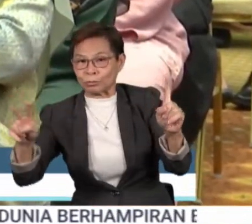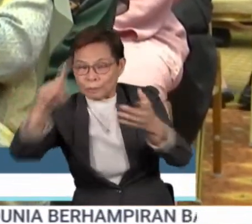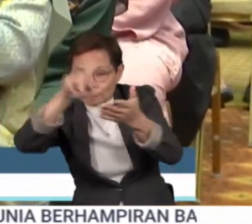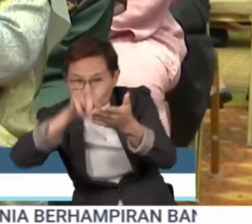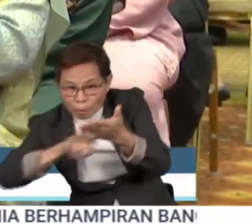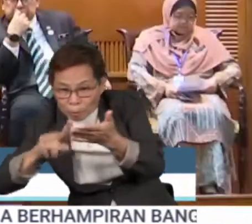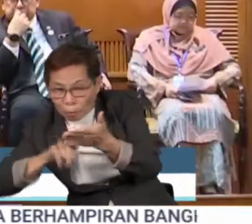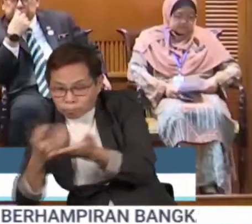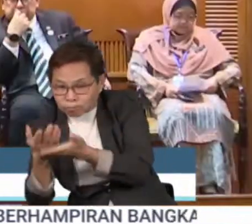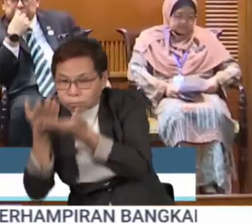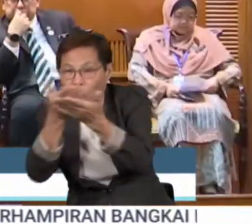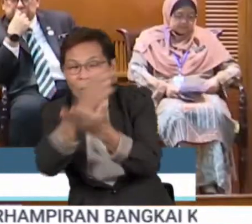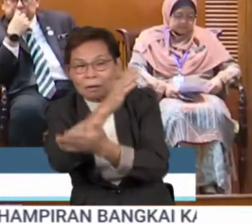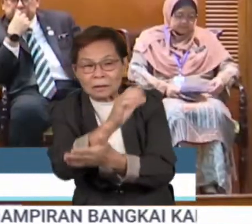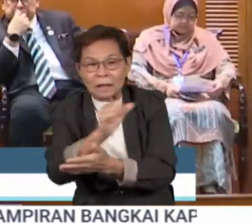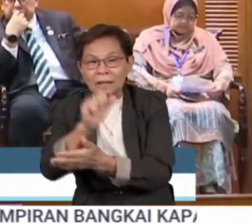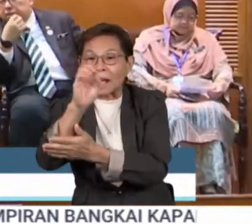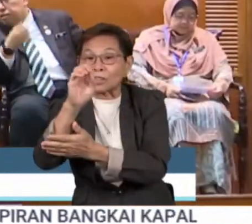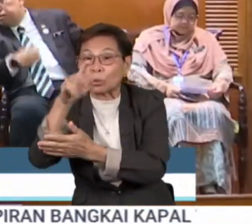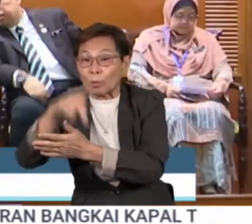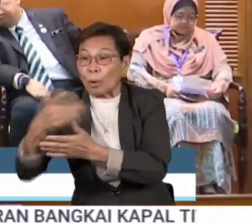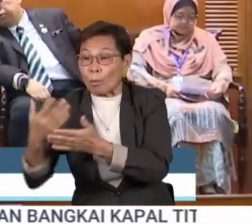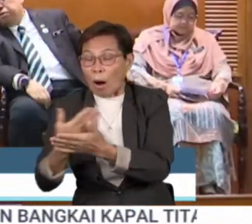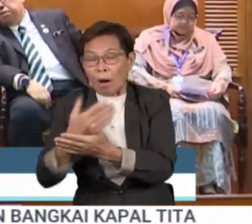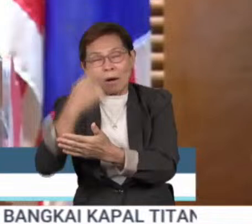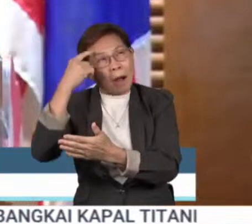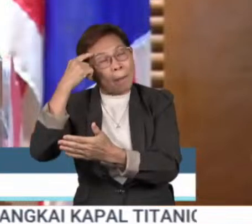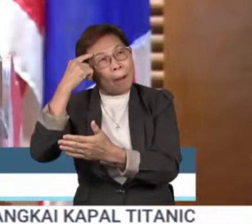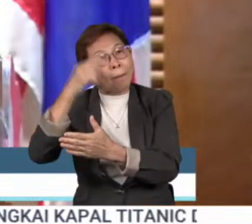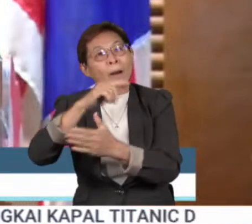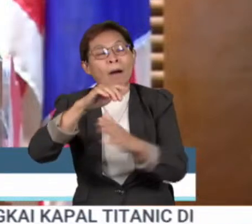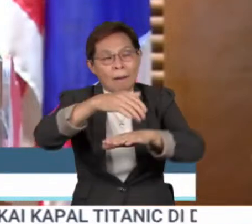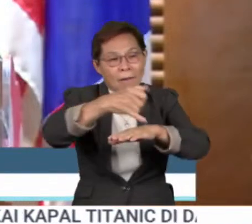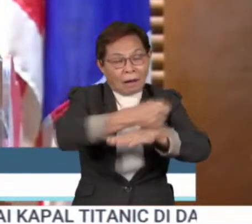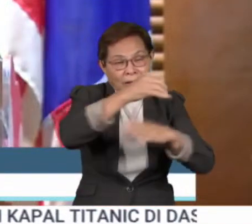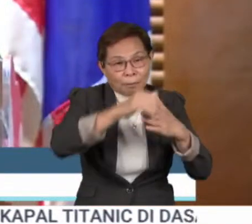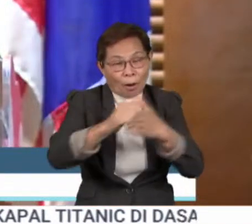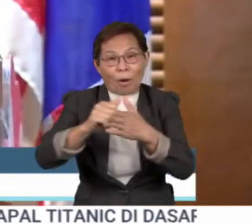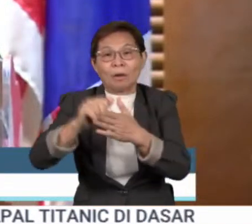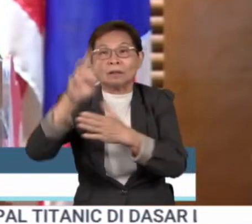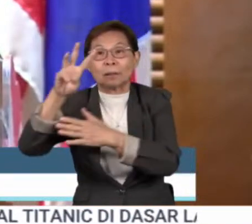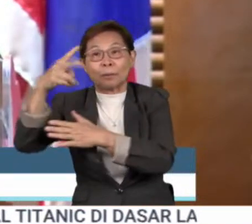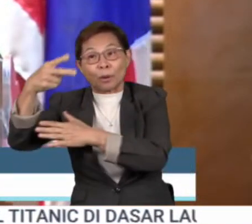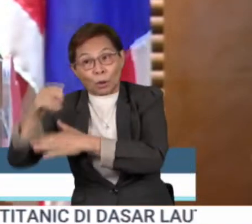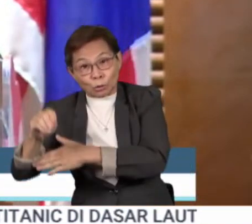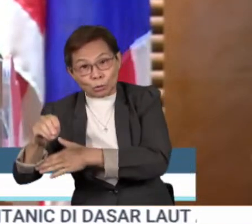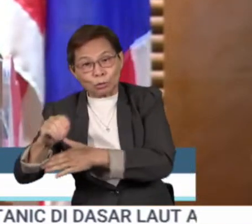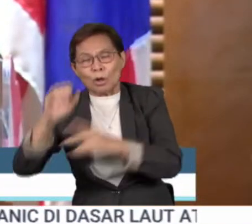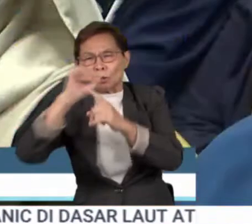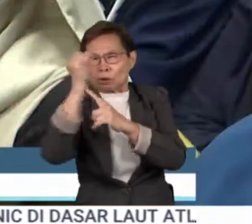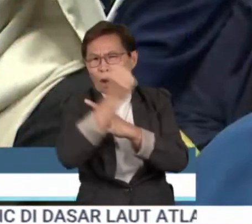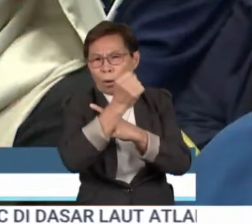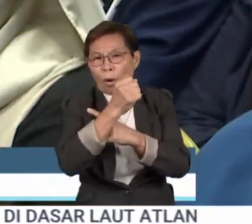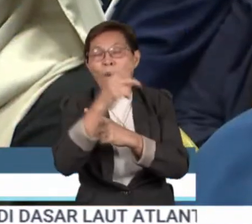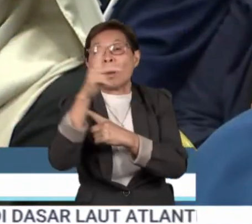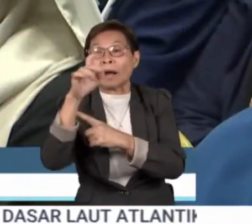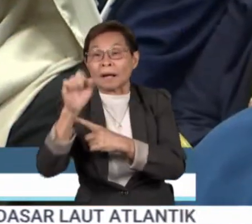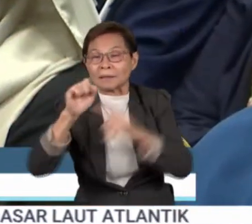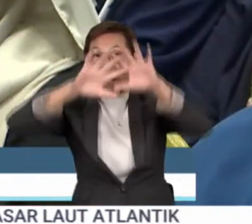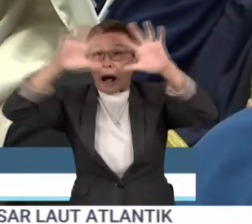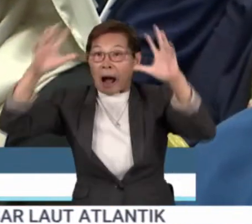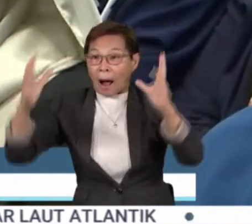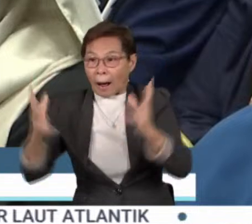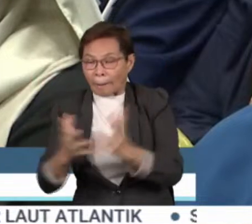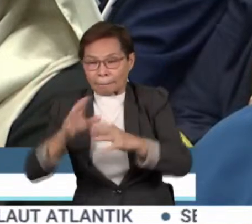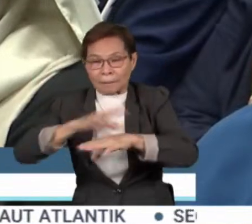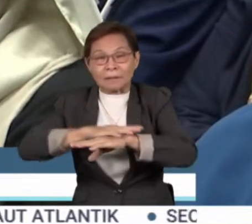Semakan terhadap saranan dan SOP baru tersebut akan mengambil kira garis panduan pertubuhan kesihatan sedunia, situasi kes antarabangsa dan kes